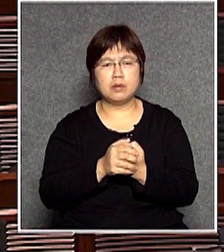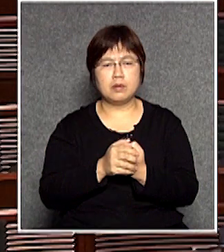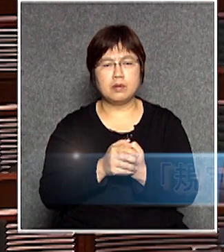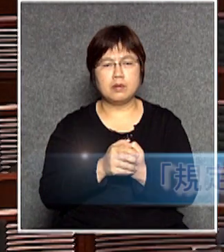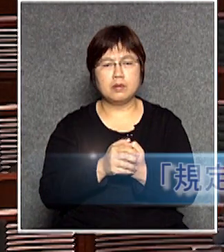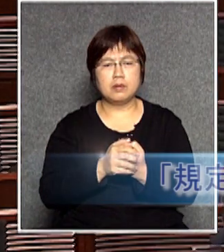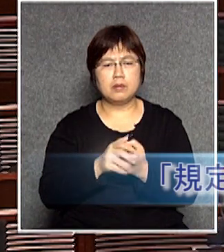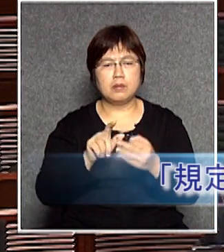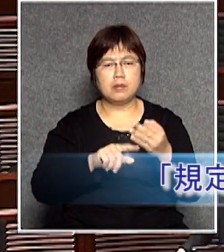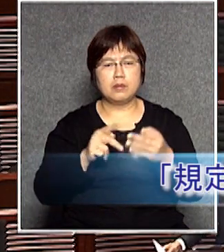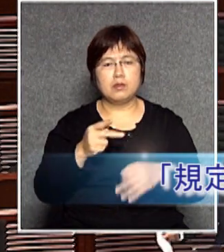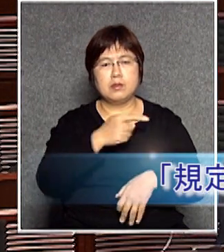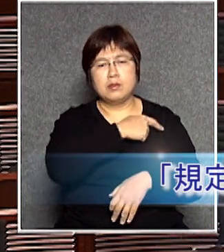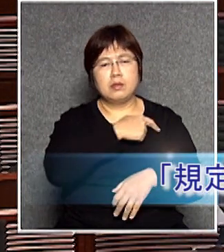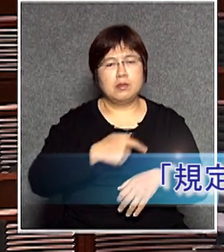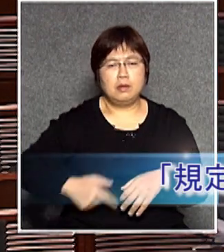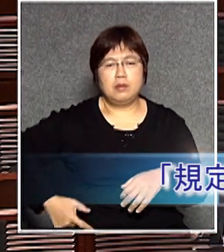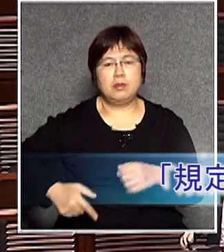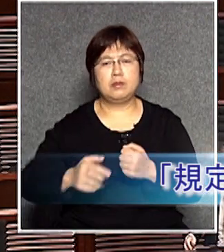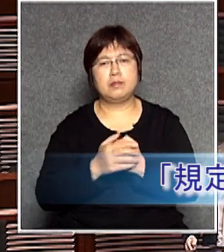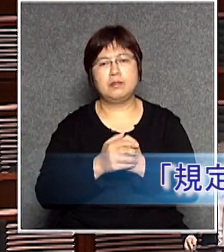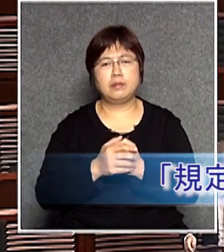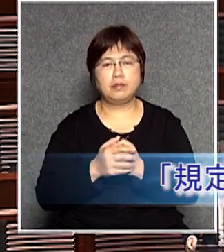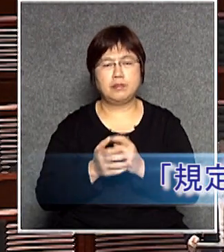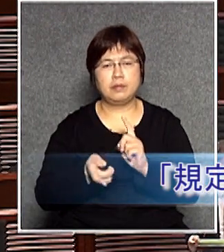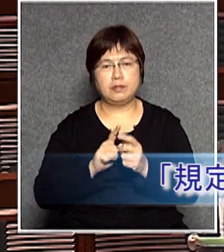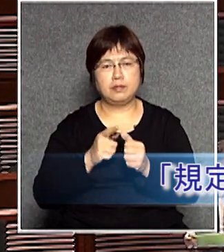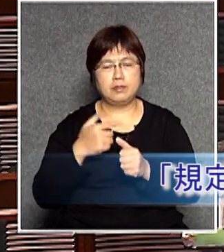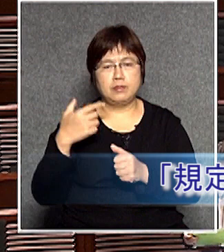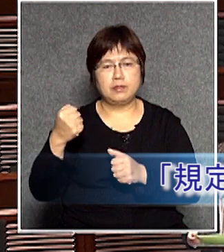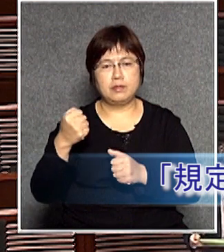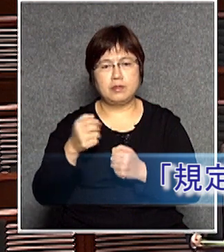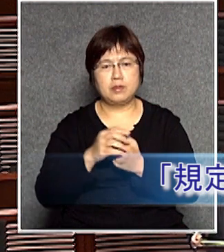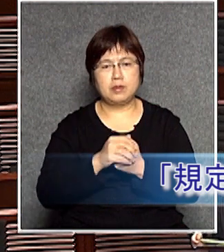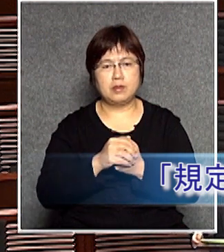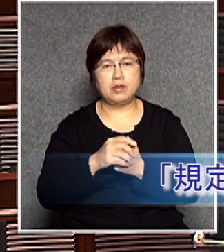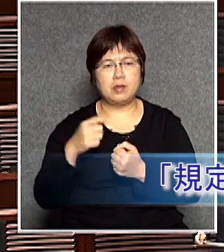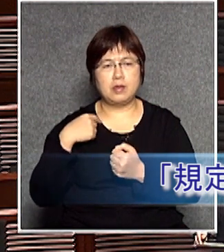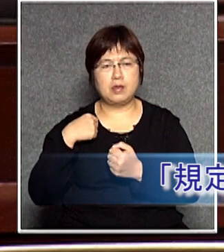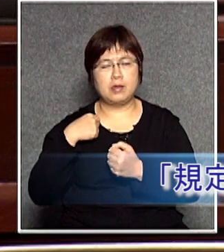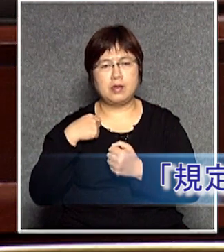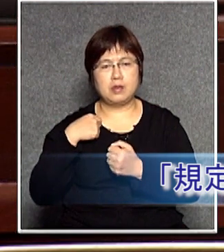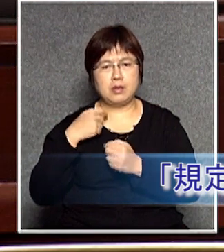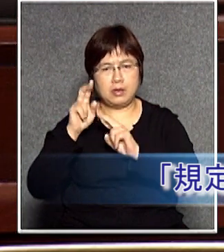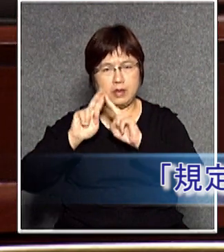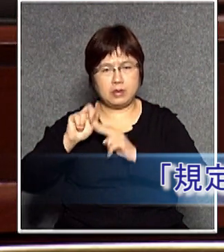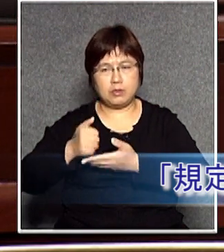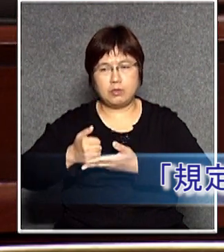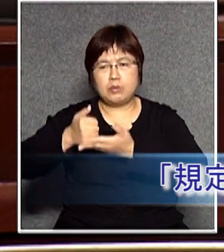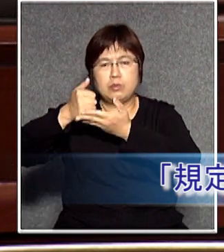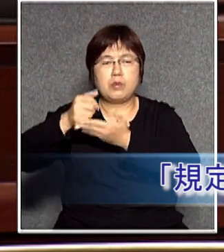郭家麒議員。 代理主席，一個不尊重歷史的民族是沒有前途